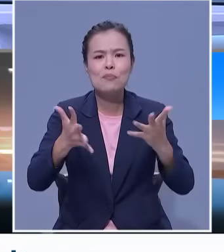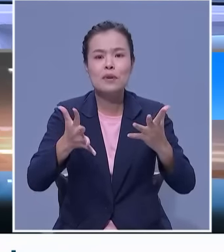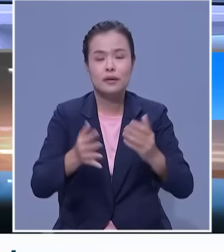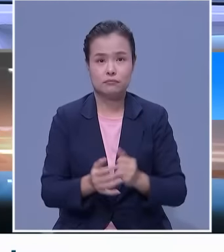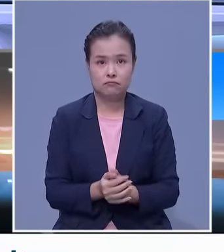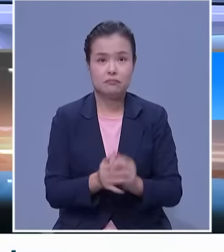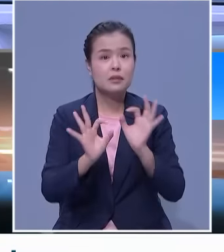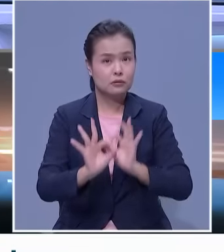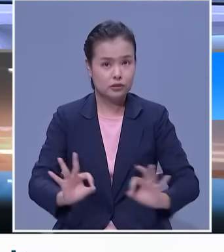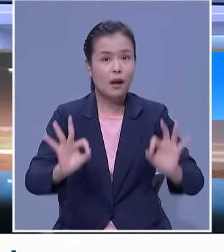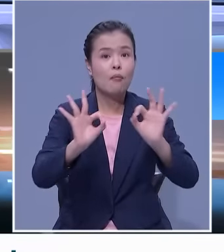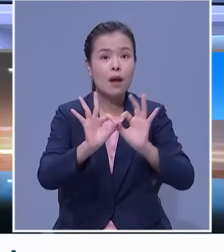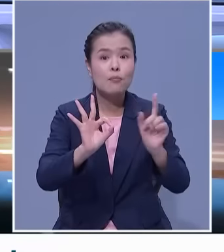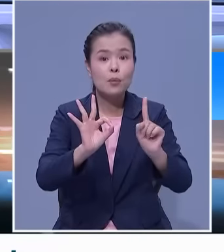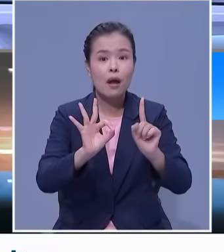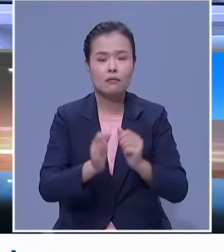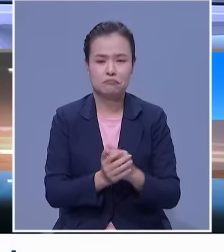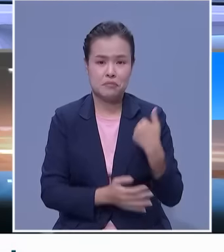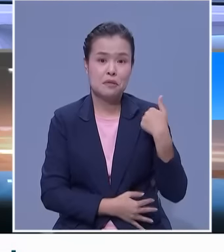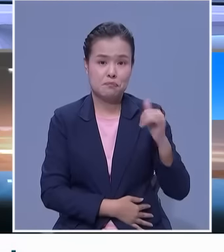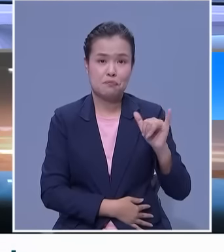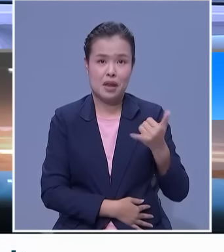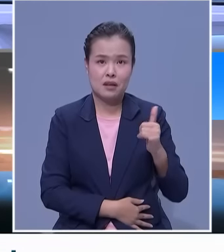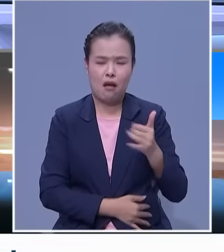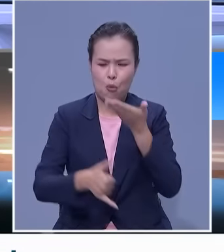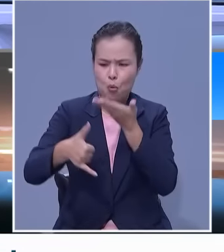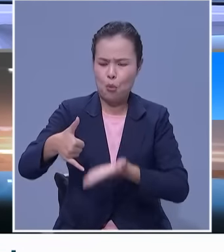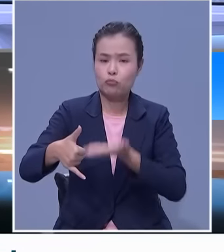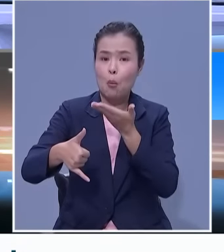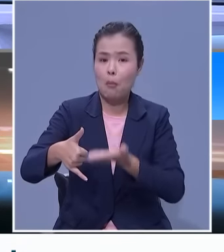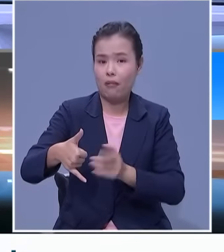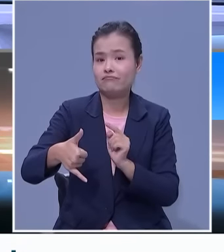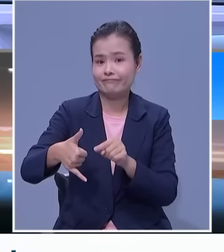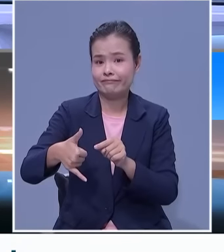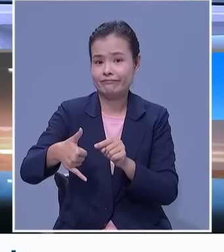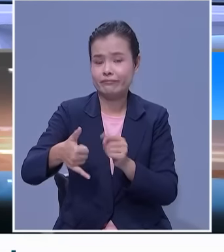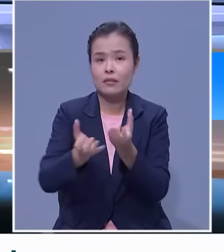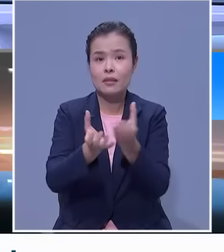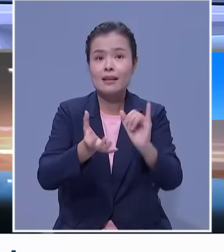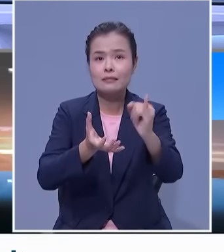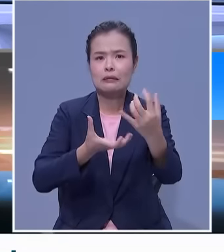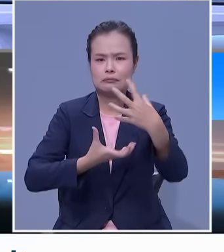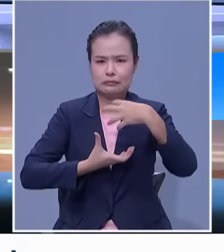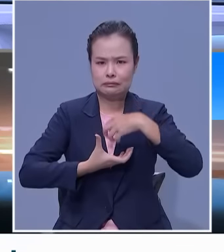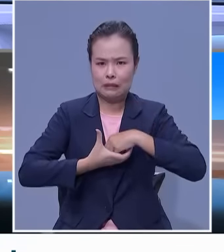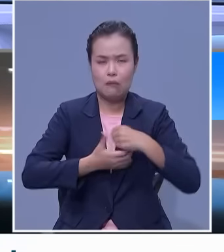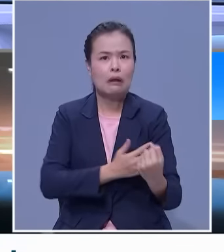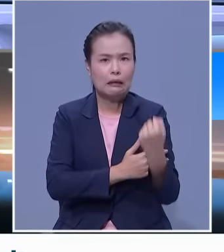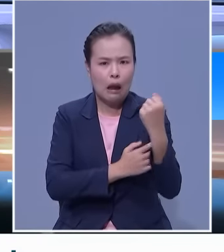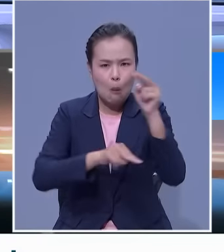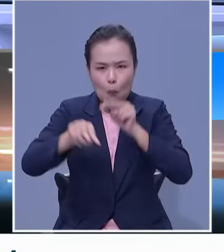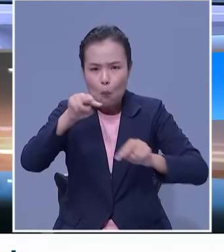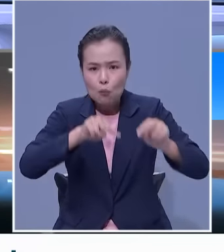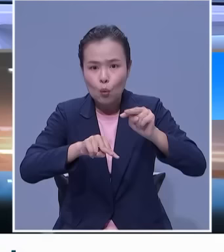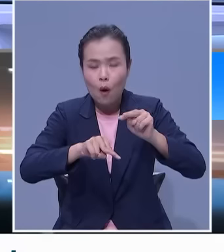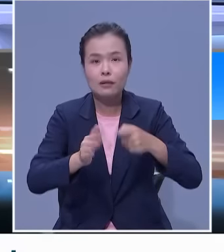อีกนัยยะนึงนะคุณน้องท่านผู้ชมอาจจะเป็นเรื่องของคุณสมบัติหรือเปล่าค่ะเรื่องจริยธรรมแบบเนี้ยที่ณตอนนี้เข้มข้นมากนะเหตุผล